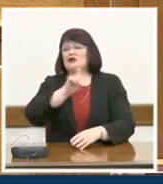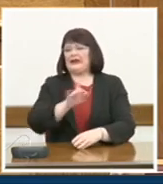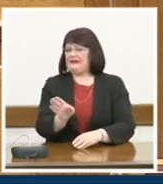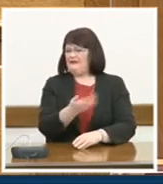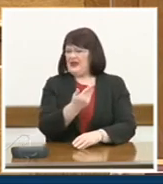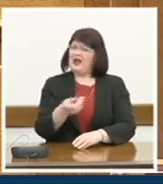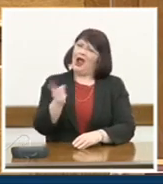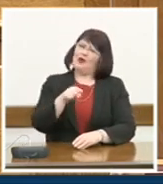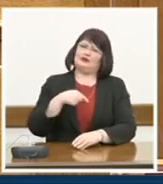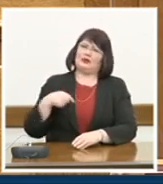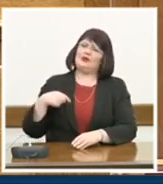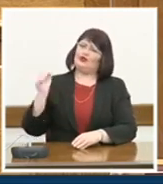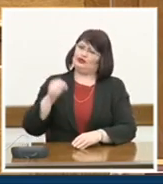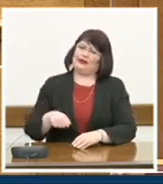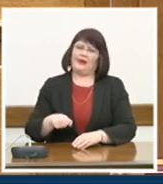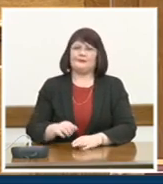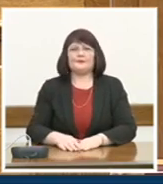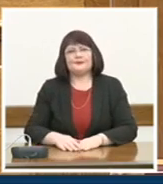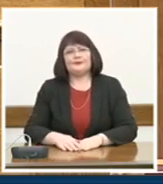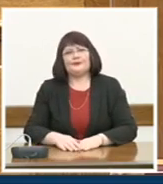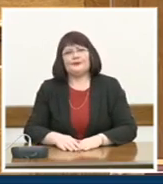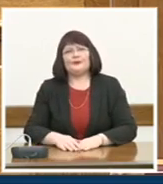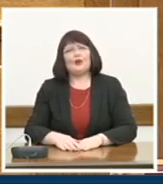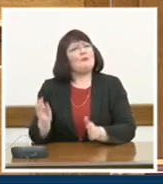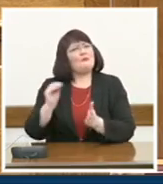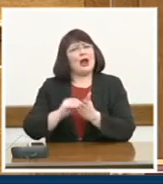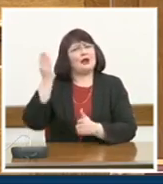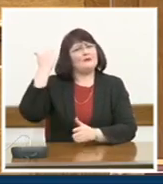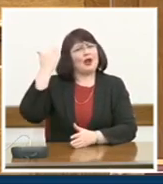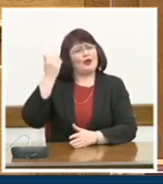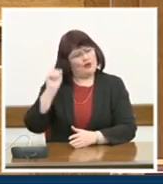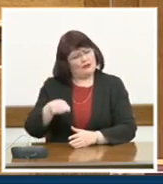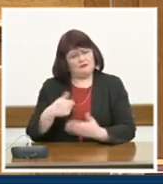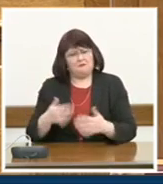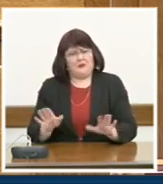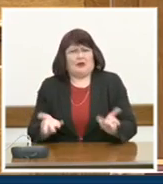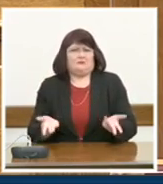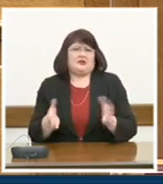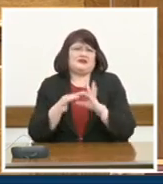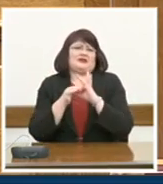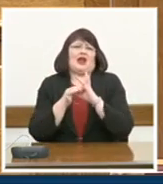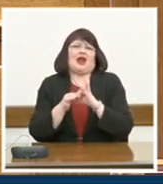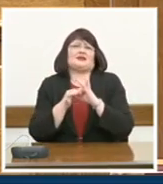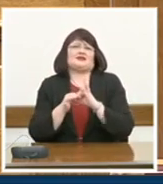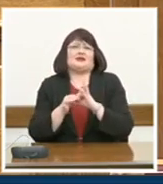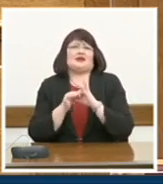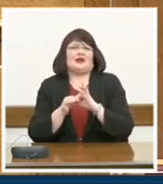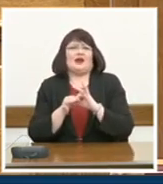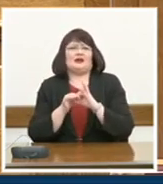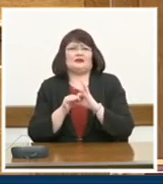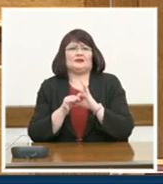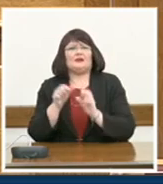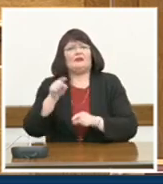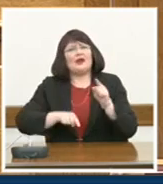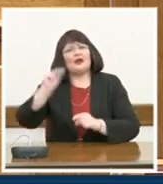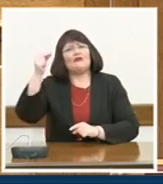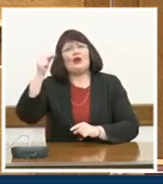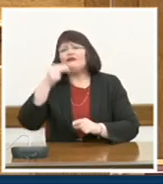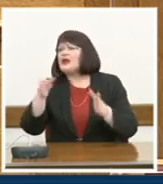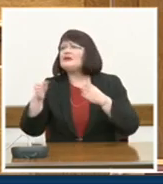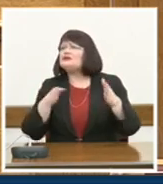Άλλωστε δεν είναι κάτι που δεν έχει ξαναγίνει, ούτε είναι κάτι που δεν το λένε τα στελέχη σας δεξιά και